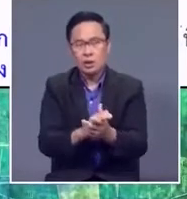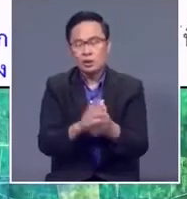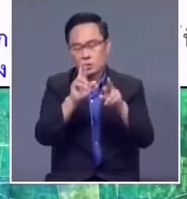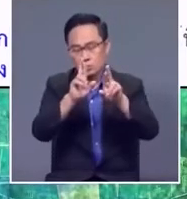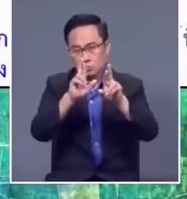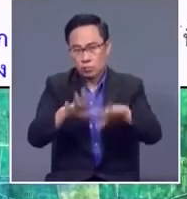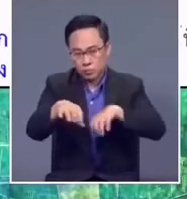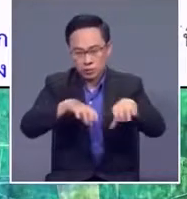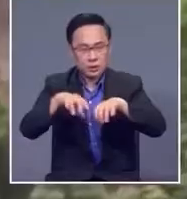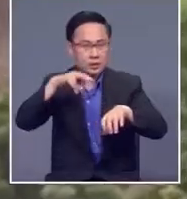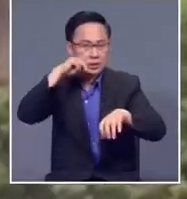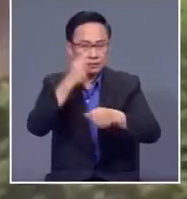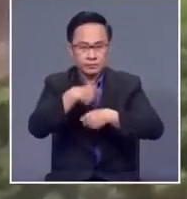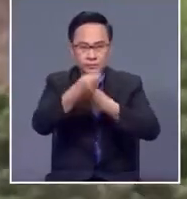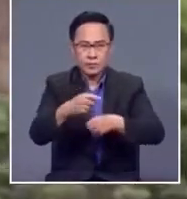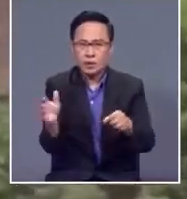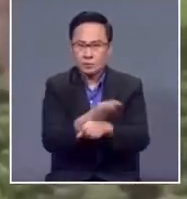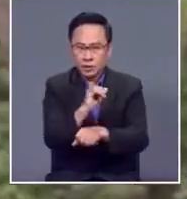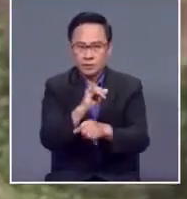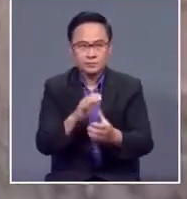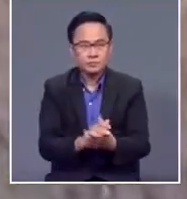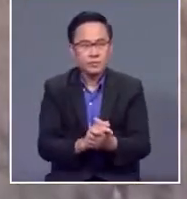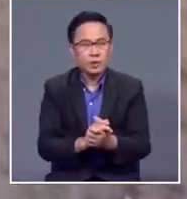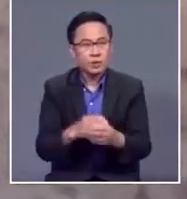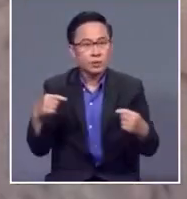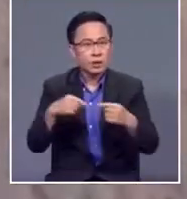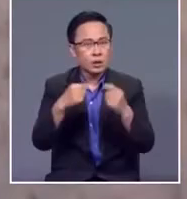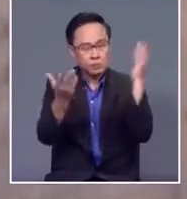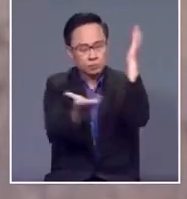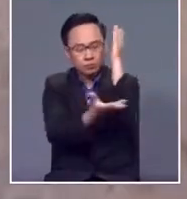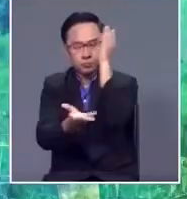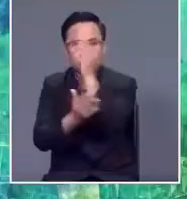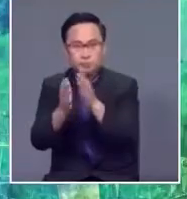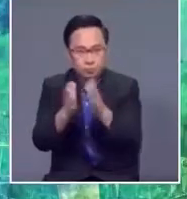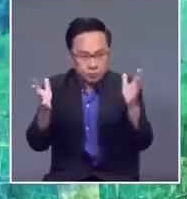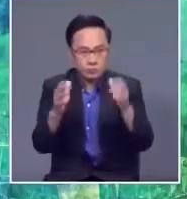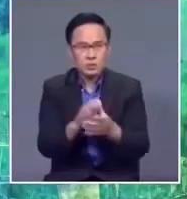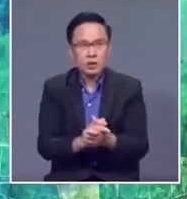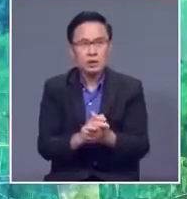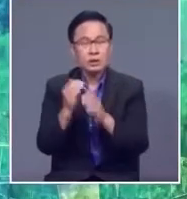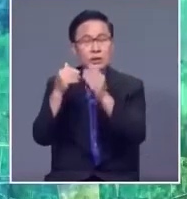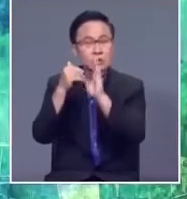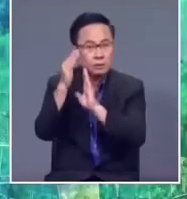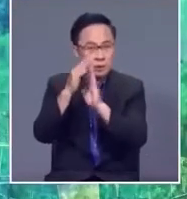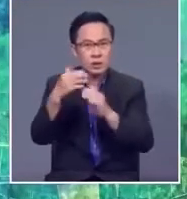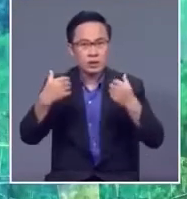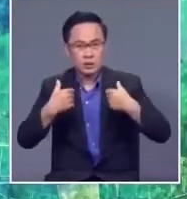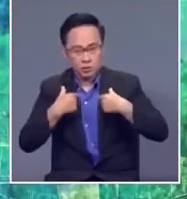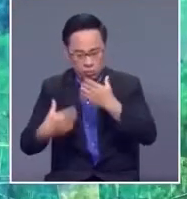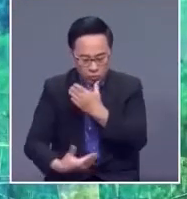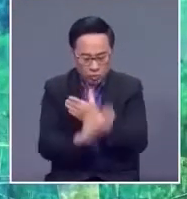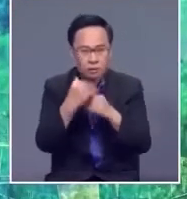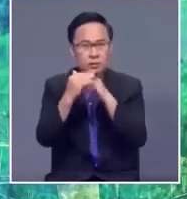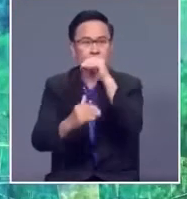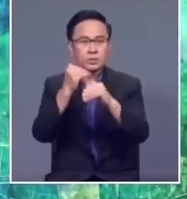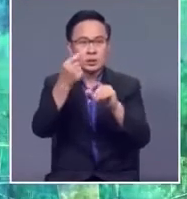พื้นที่เกษตรยังไม่ทั่วถึงรวมทั้งพื้นที่ป่าต้นน้ำเสื่อมโทรมถูกบุกรุกแต่ภาคเหนือก็ยังมีศักยภาพและโอกาสในการพั